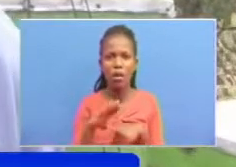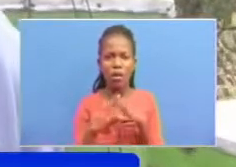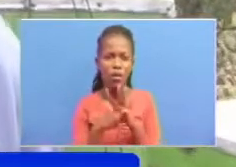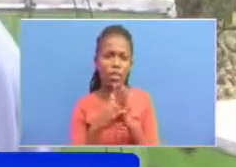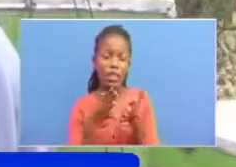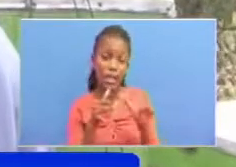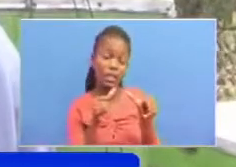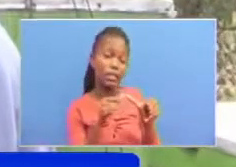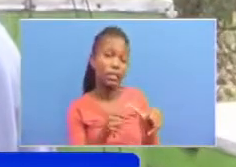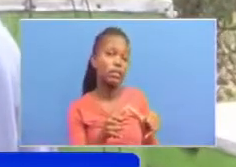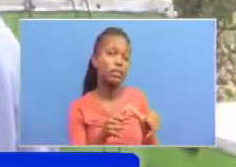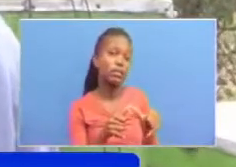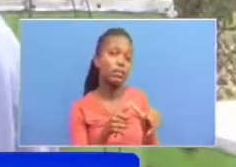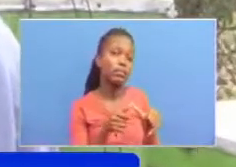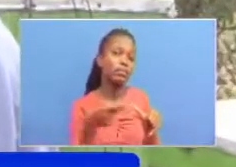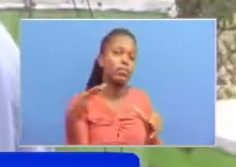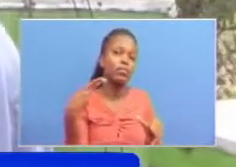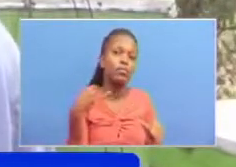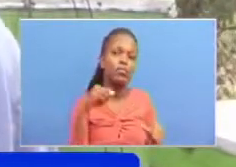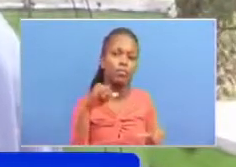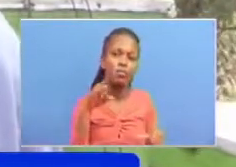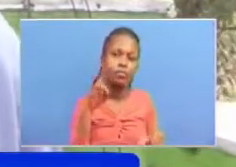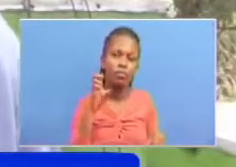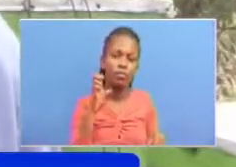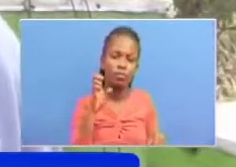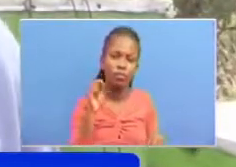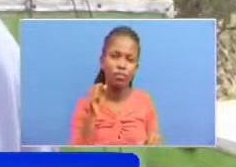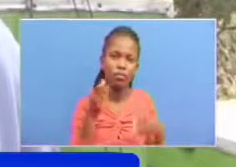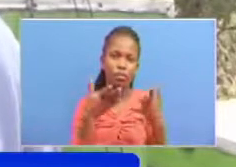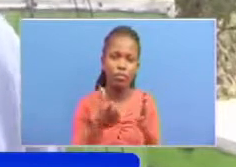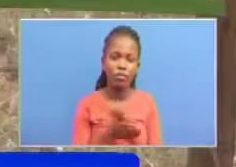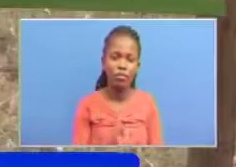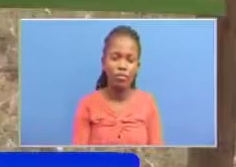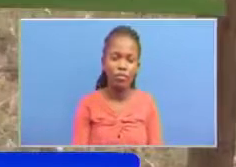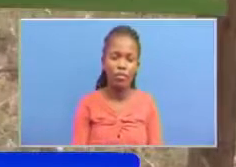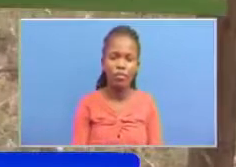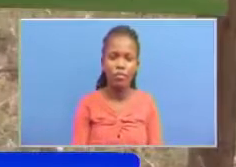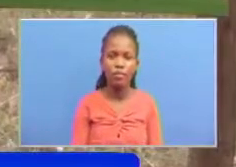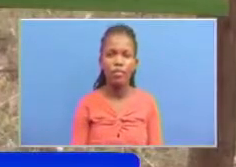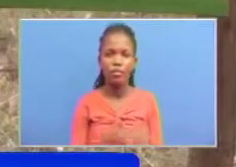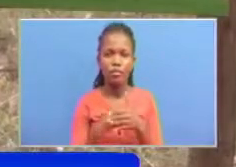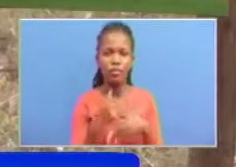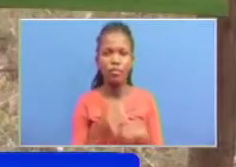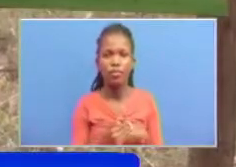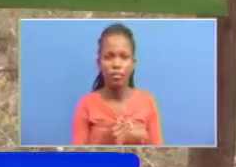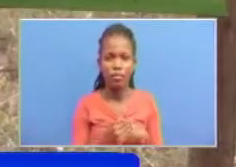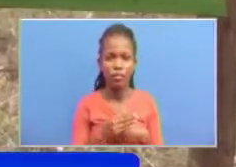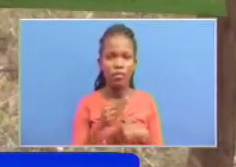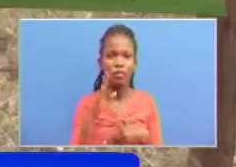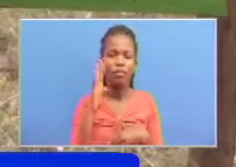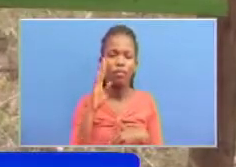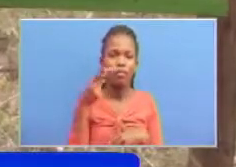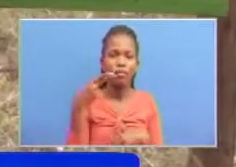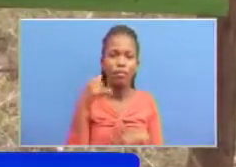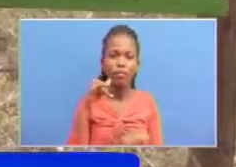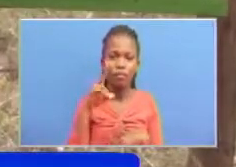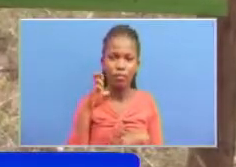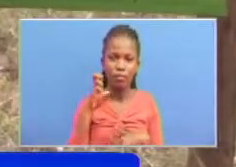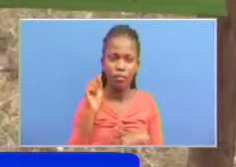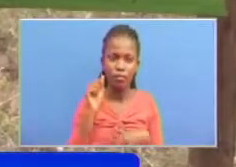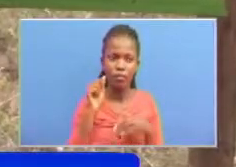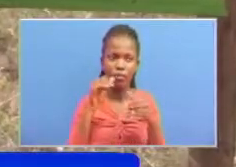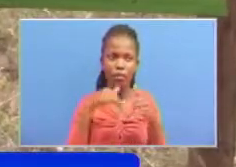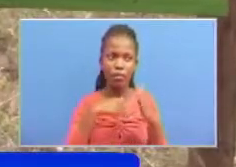na itetua miatu nesu. Ujithi ya inetua na nzuki ndhinu wa miatu. Yo itina wakwaneka miatu yo. Makuwa ivinda